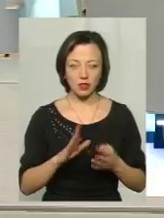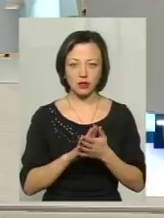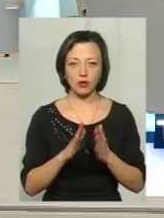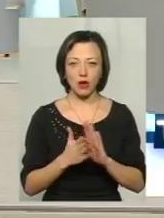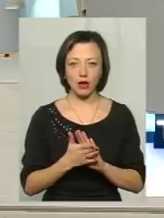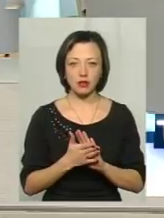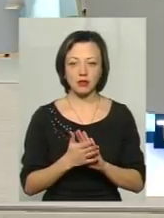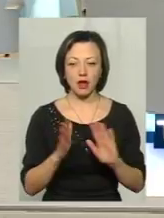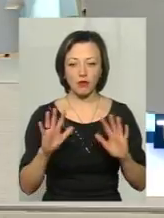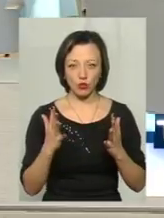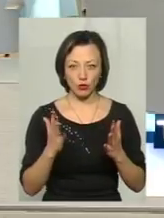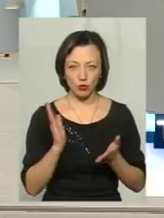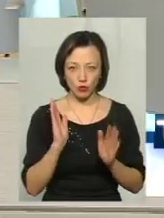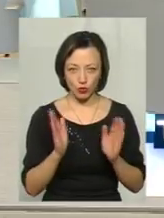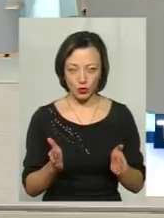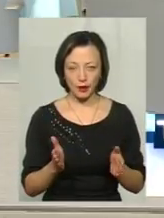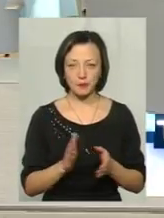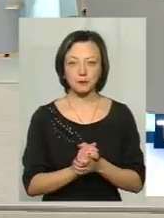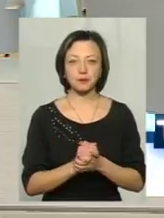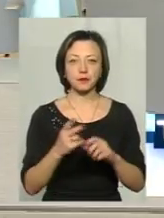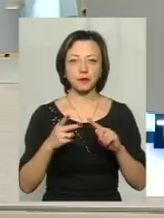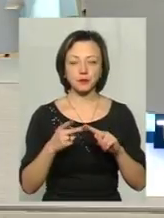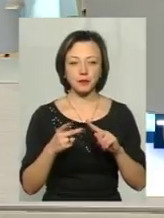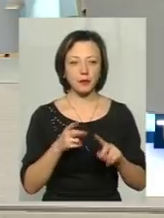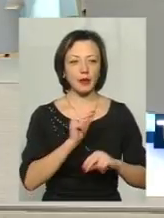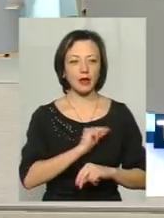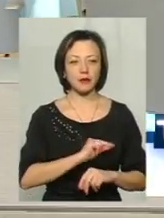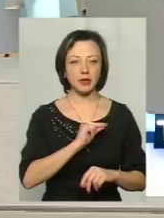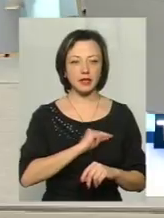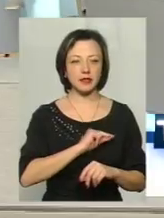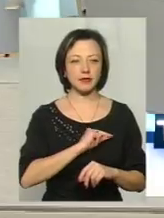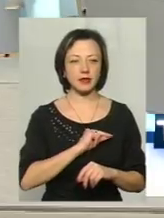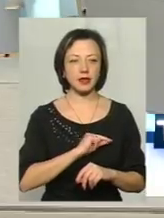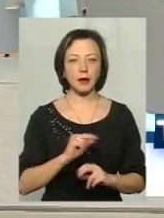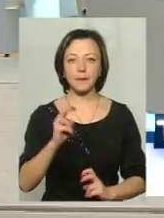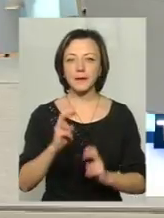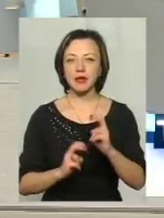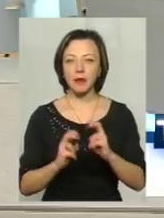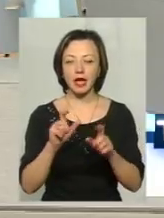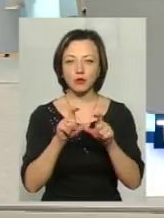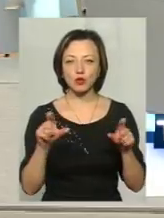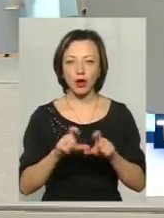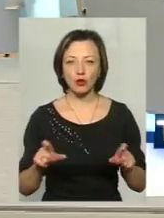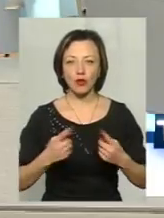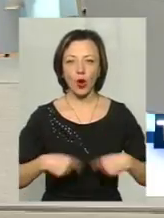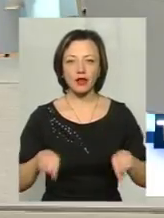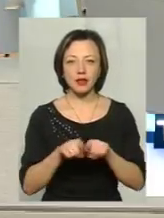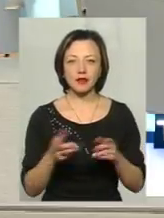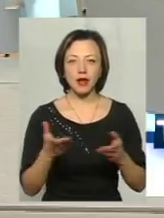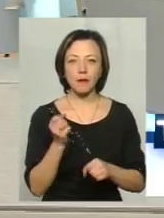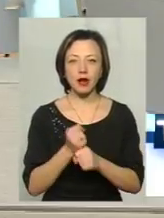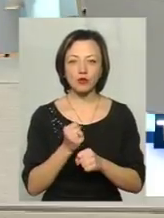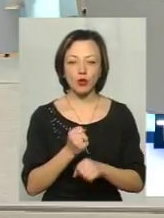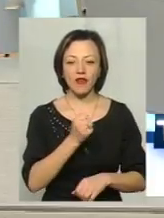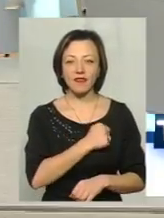ситуації, що станеться надзвичайна ситуація. Також працівники підприємств, установ, організацій, які працюють в